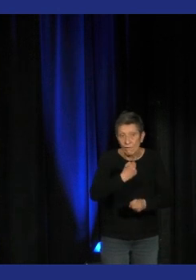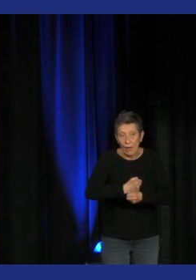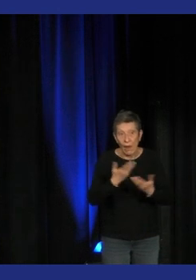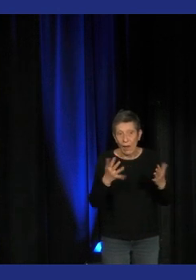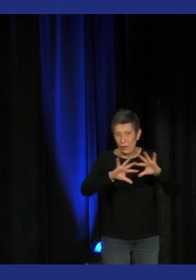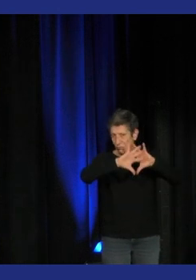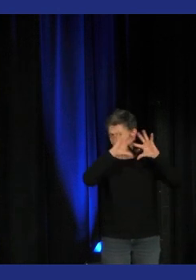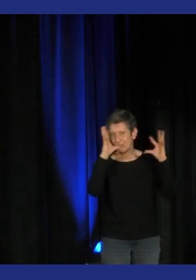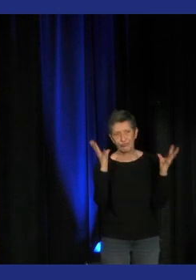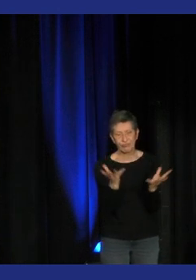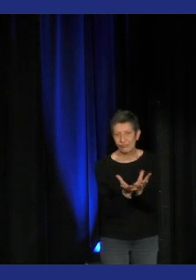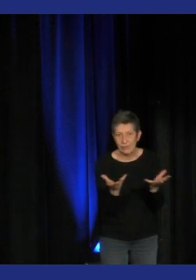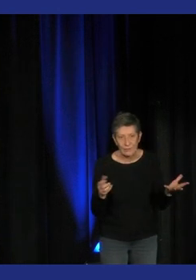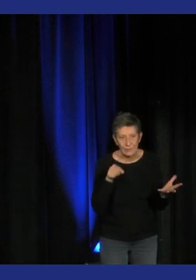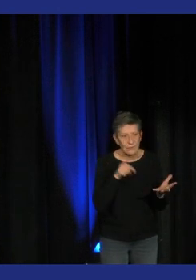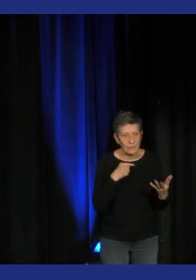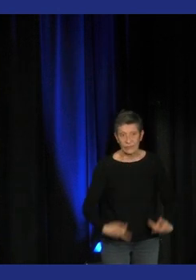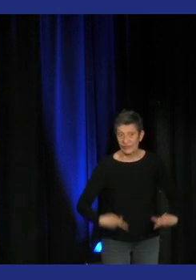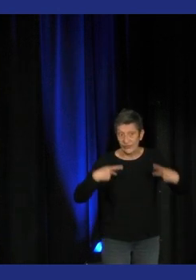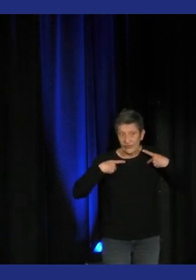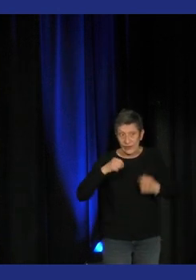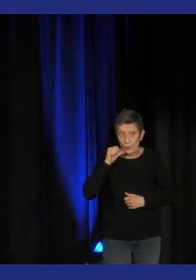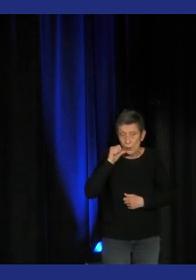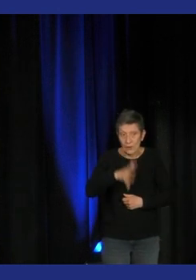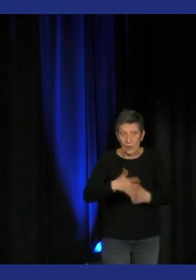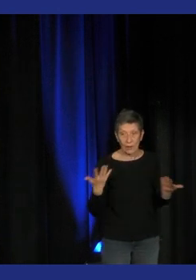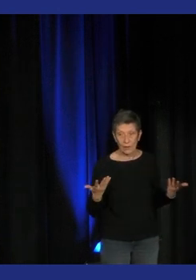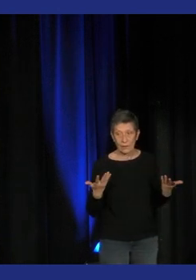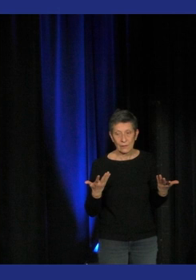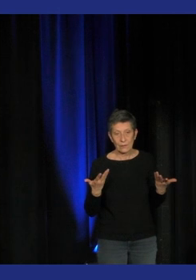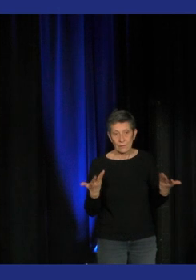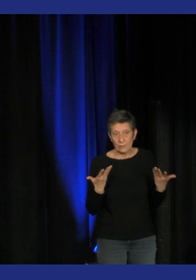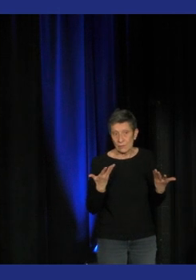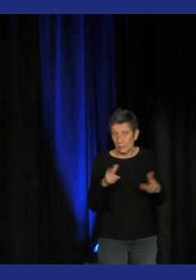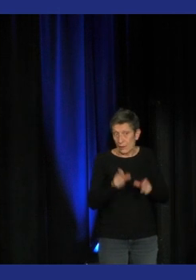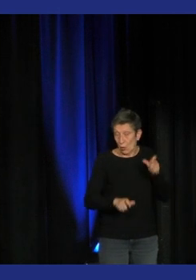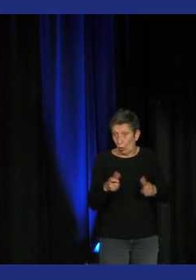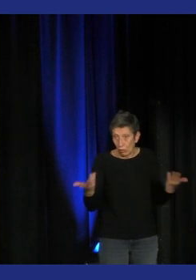enfin vraiment tout ce qui fait la vie quotidienne des personnes.